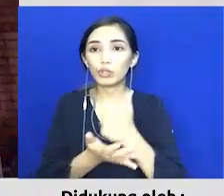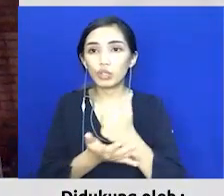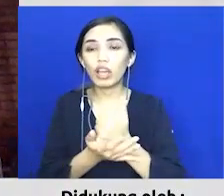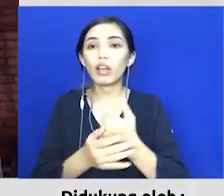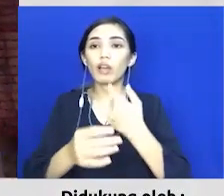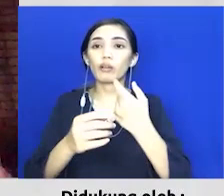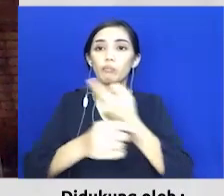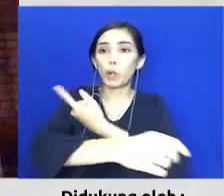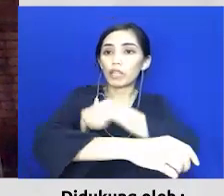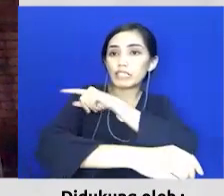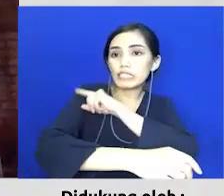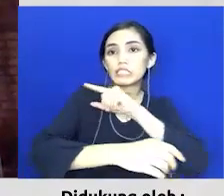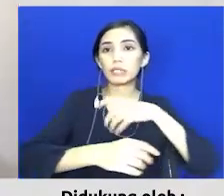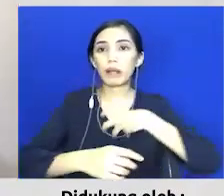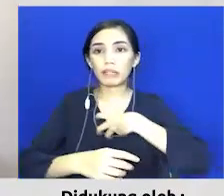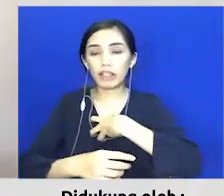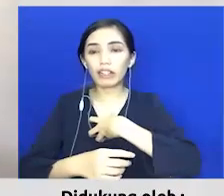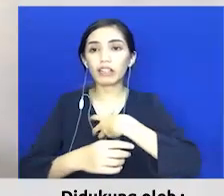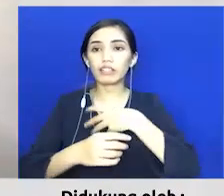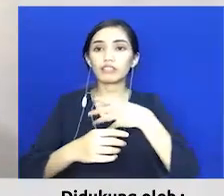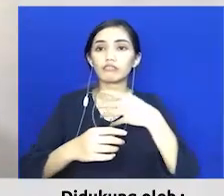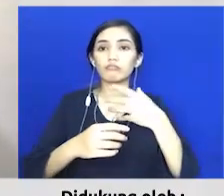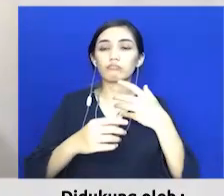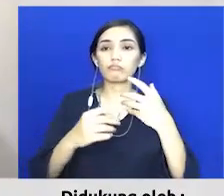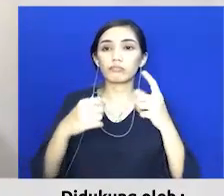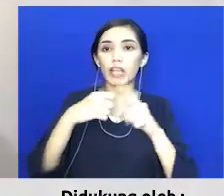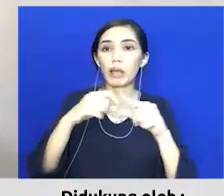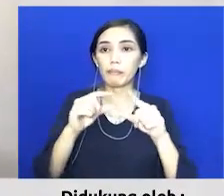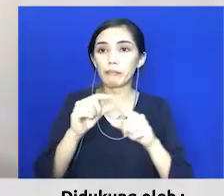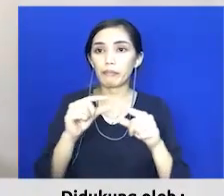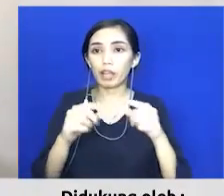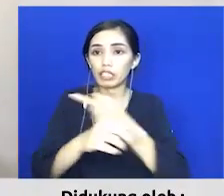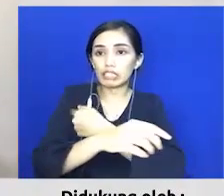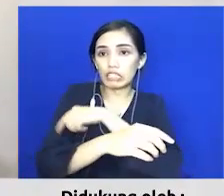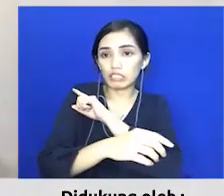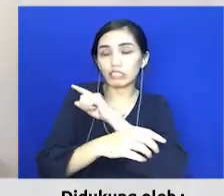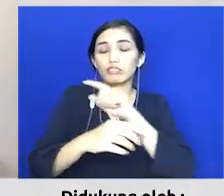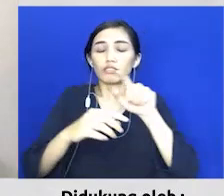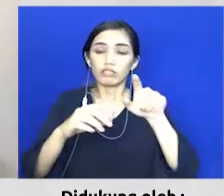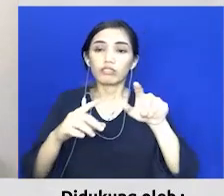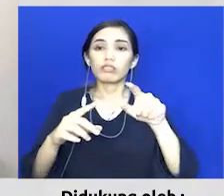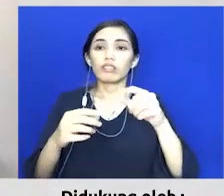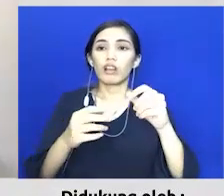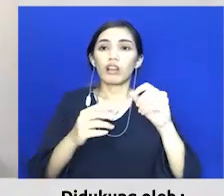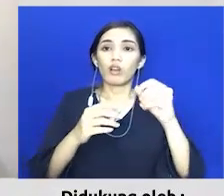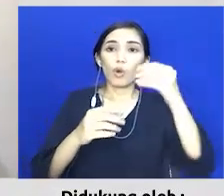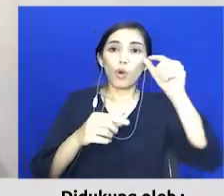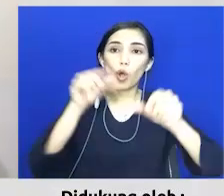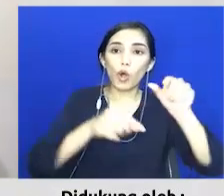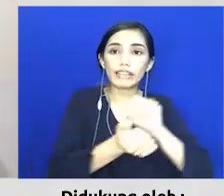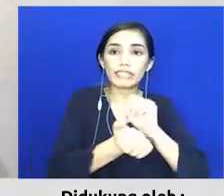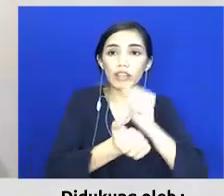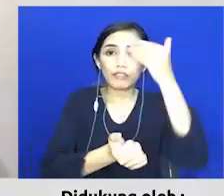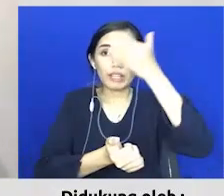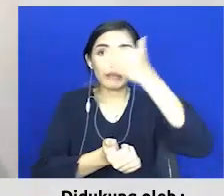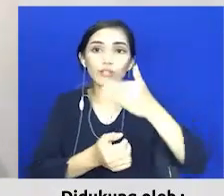penulis skenario, ya. Merangkap sutradara itu semua ada. Betul. Untuk bisa menghasilkan karya-karya yang bicara tentang misalnya bisa